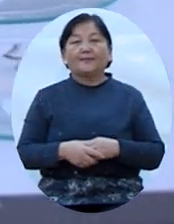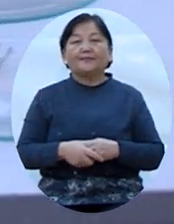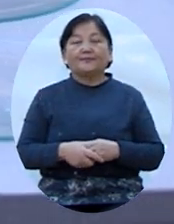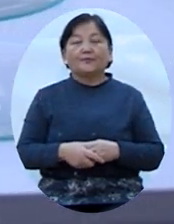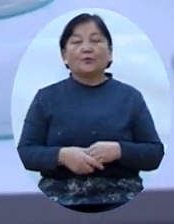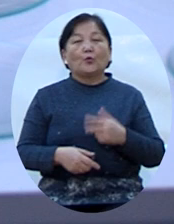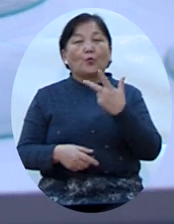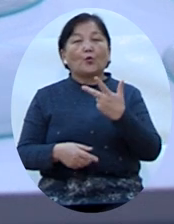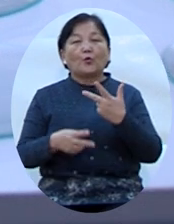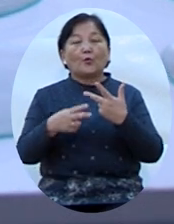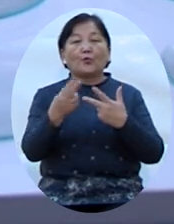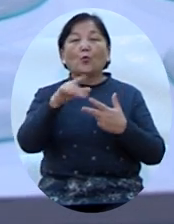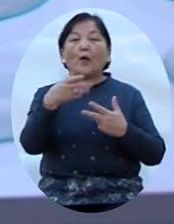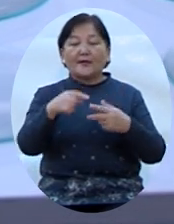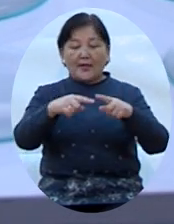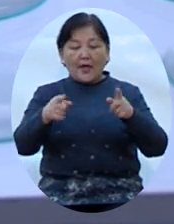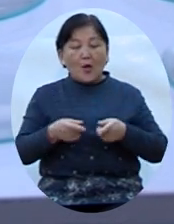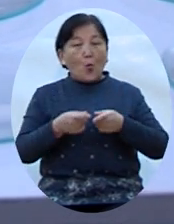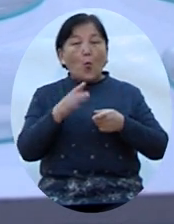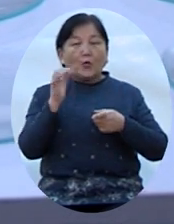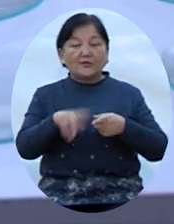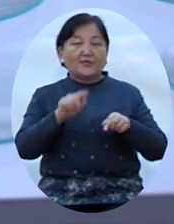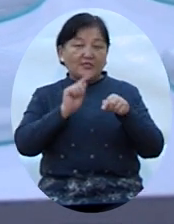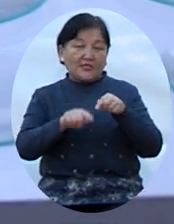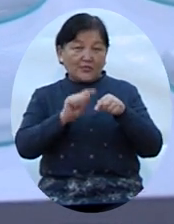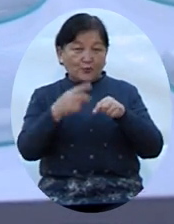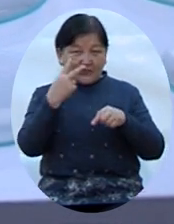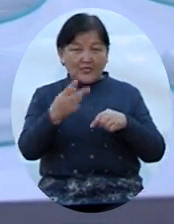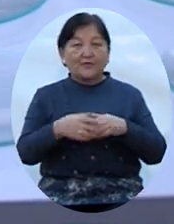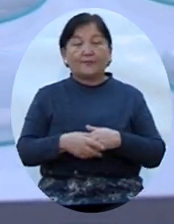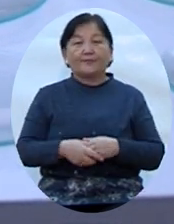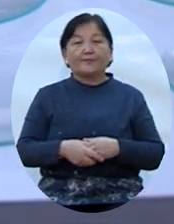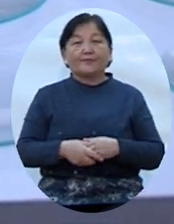За 3 дугаартай уусмалыг шалгая.